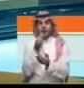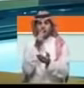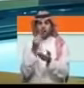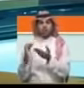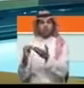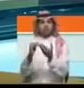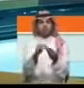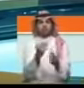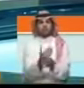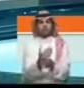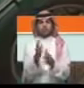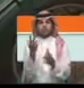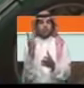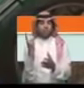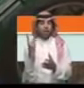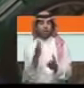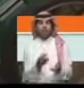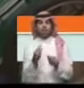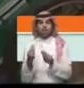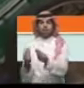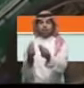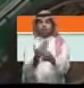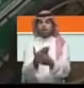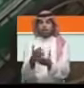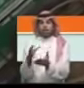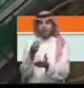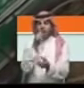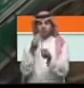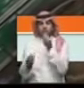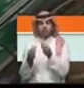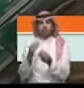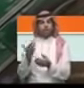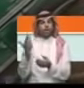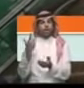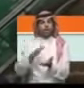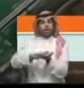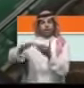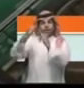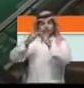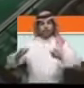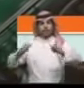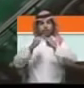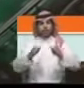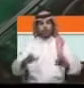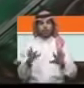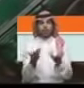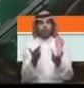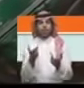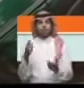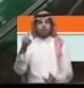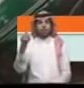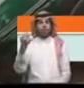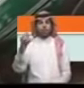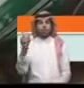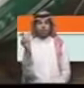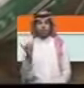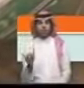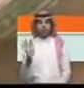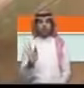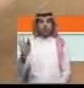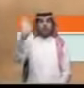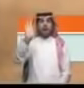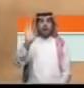تمثل الدفعة الثانية من حزمة المساعدات المعتمدة للنازحين في مخيمات بولايتي برنو ويوبي في